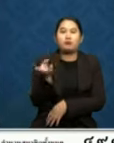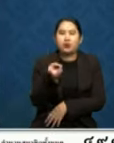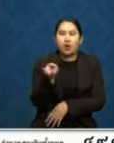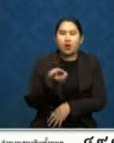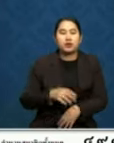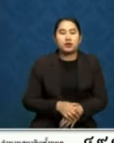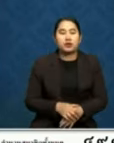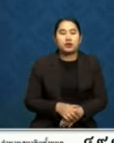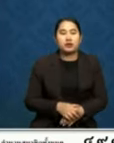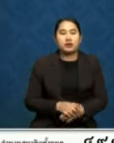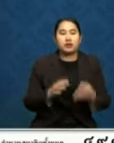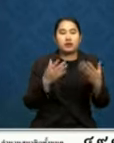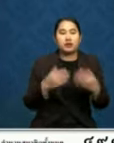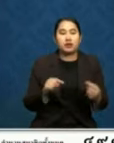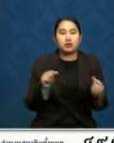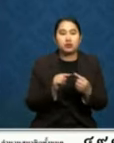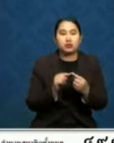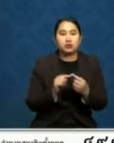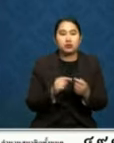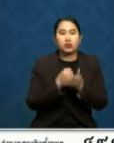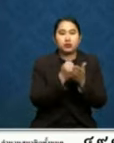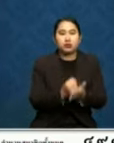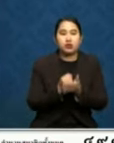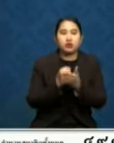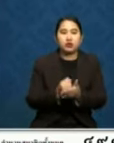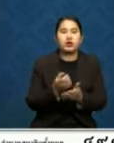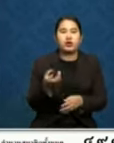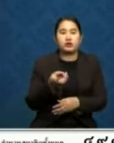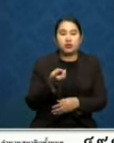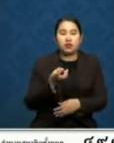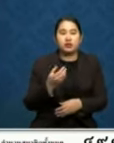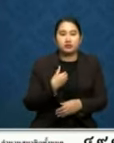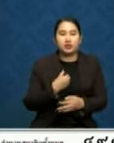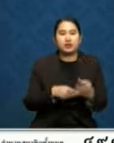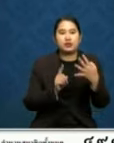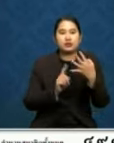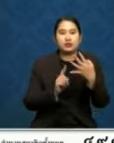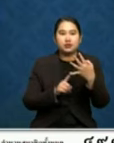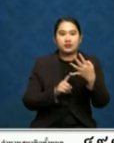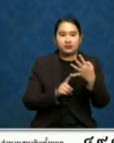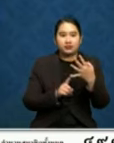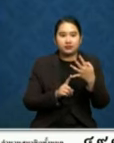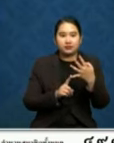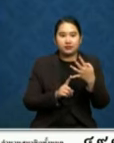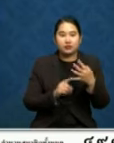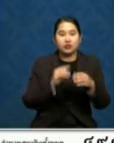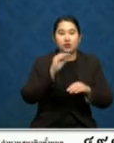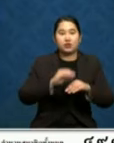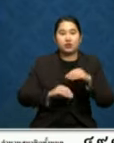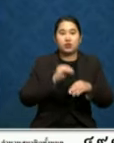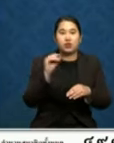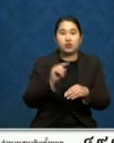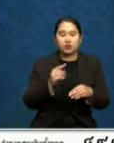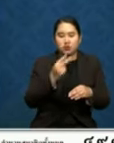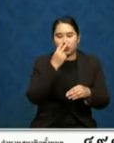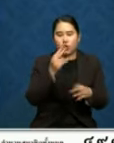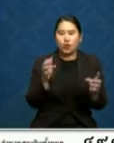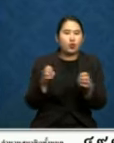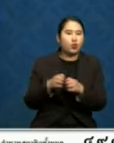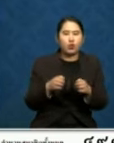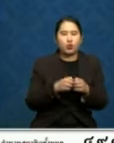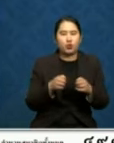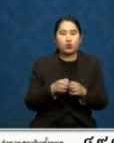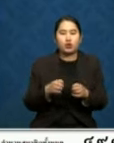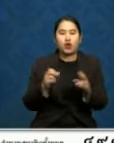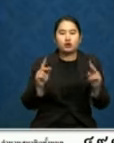ปล่าเลยทำให้ผู้ได้รับการช่วยเหลือมันได้รับน้อยไปด้วยนะคะส่วนโครงการที่4ค่ะเป็นอีกโครงการที่ทับซ้อนกับหลายหน่วยง